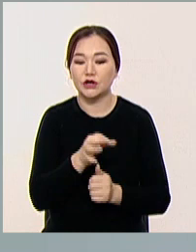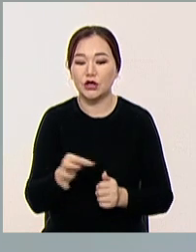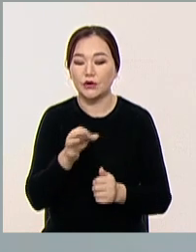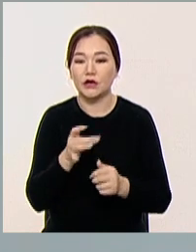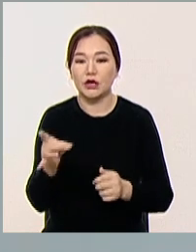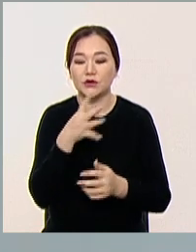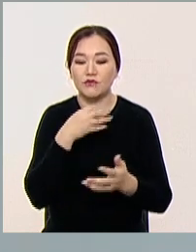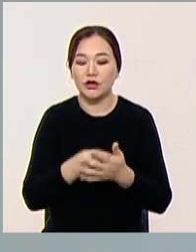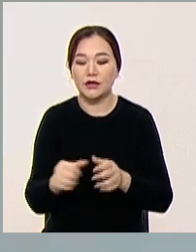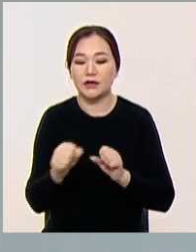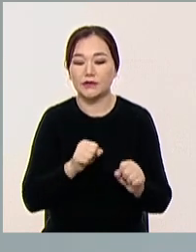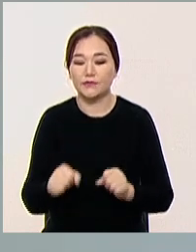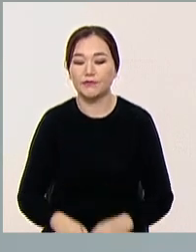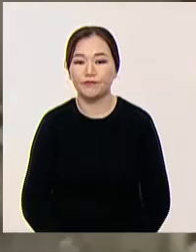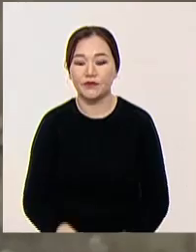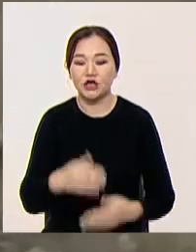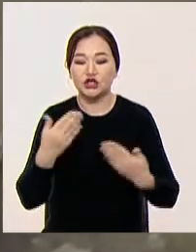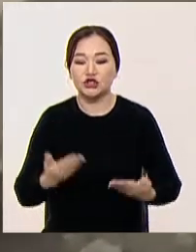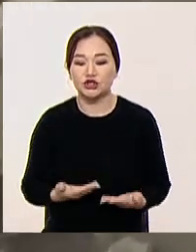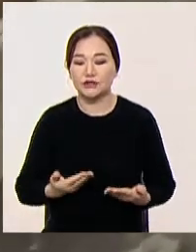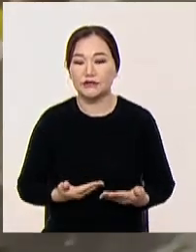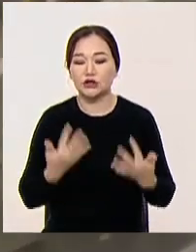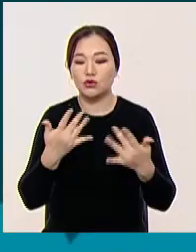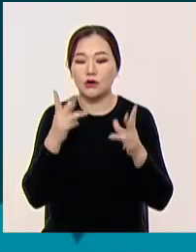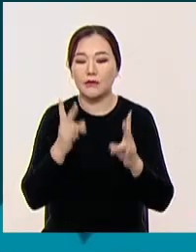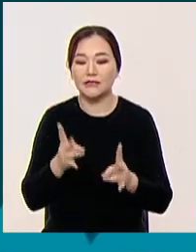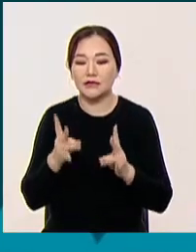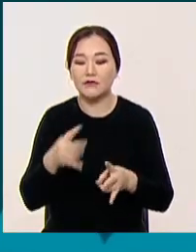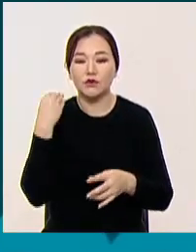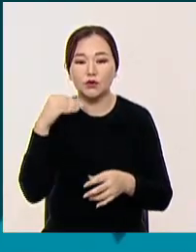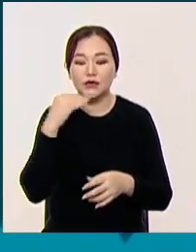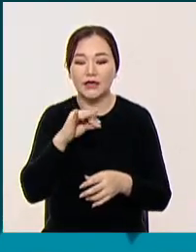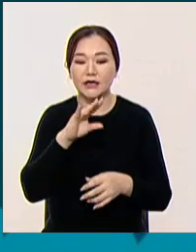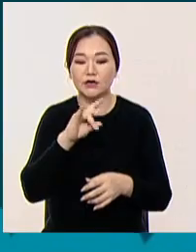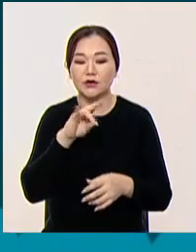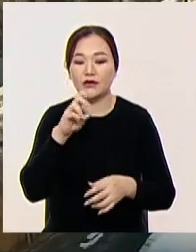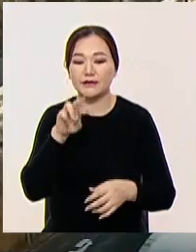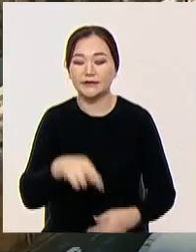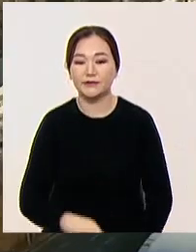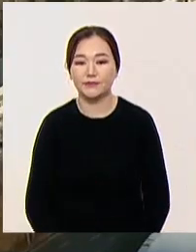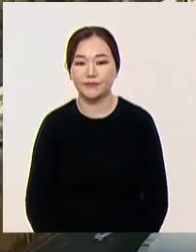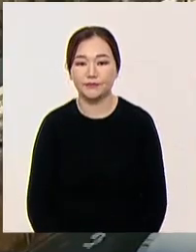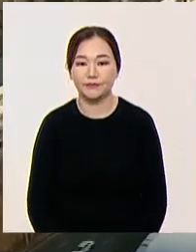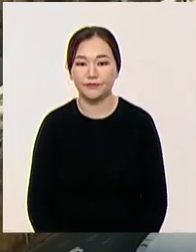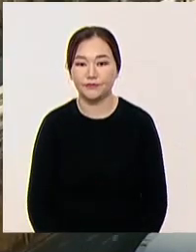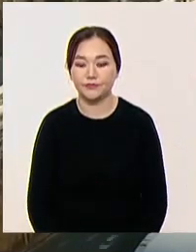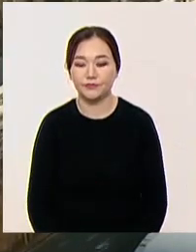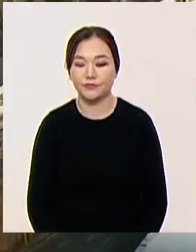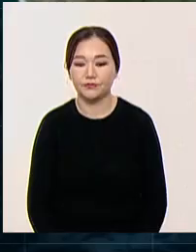региона свои сейсмические жизни. Сколько пострадавших в Турции и Индонезии?